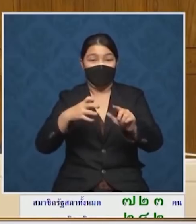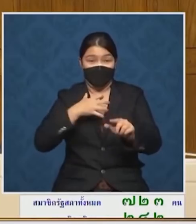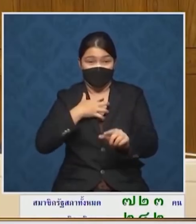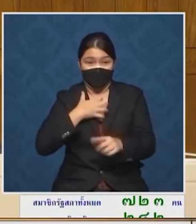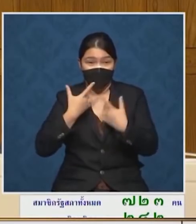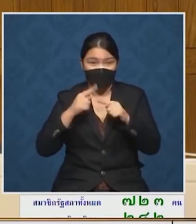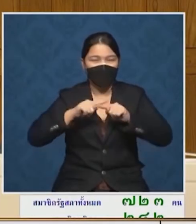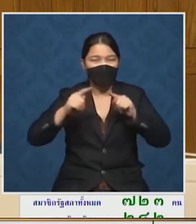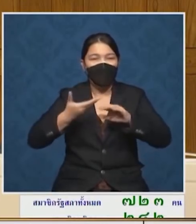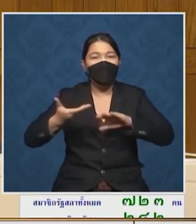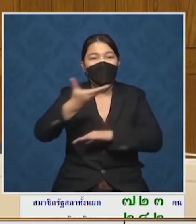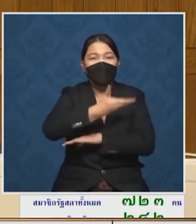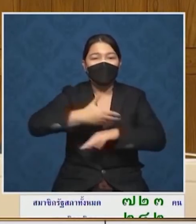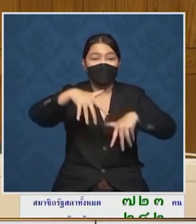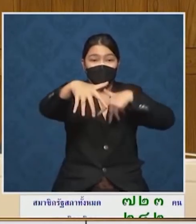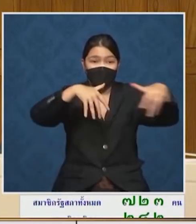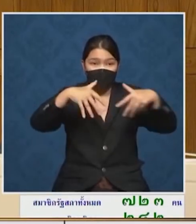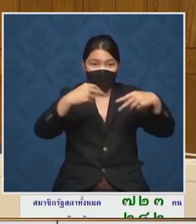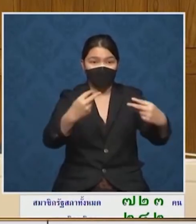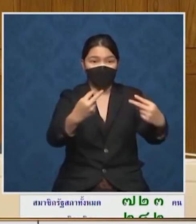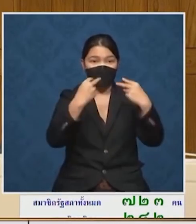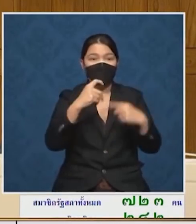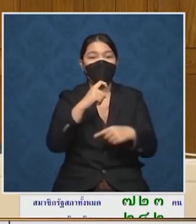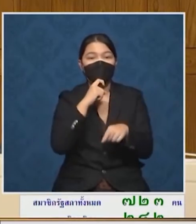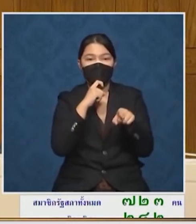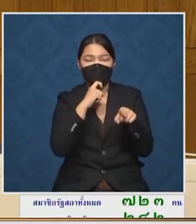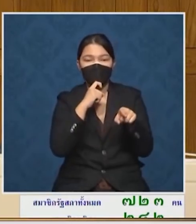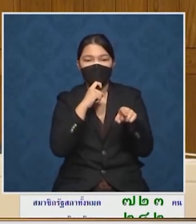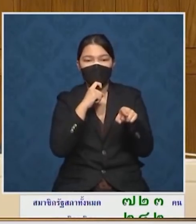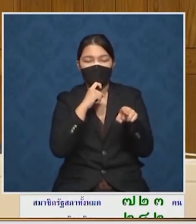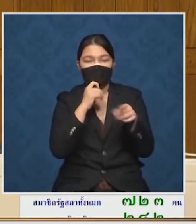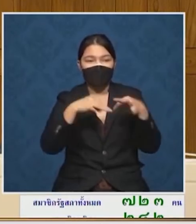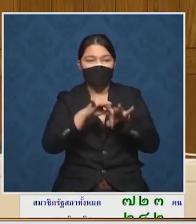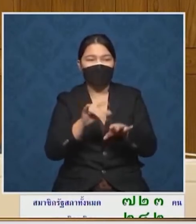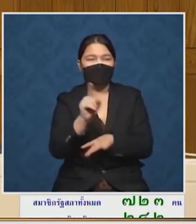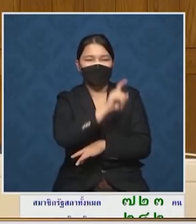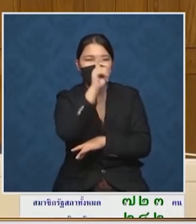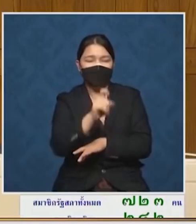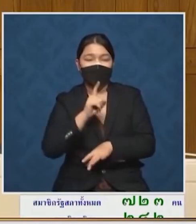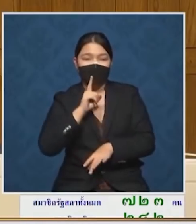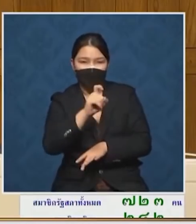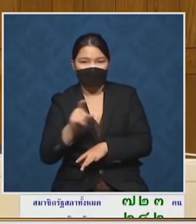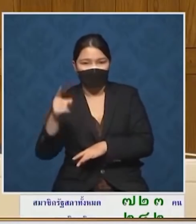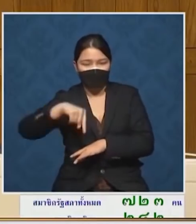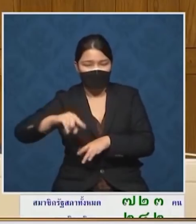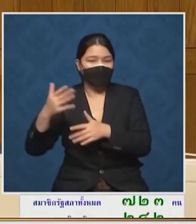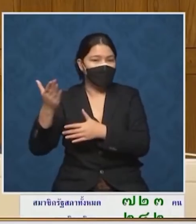ขเพิ่มเติมที่เสนอโดยภาคประชาชนกลุ่ม Resolution ที่มีจำนวนประชาชนเข้าชื่อ